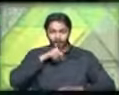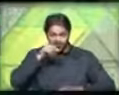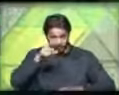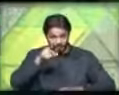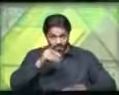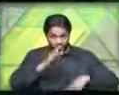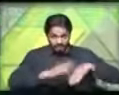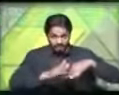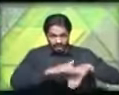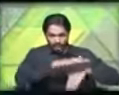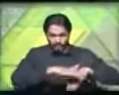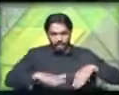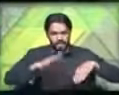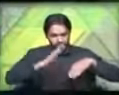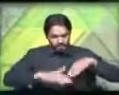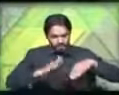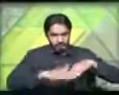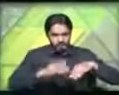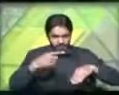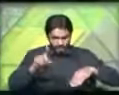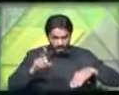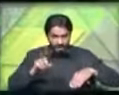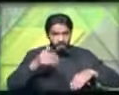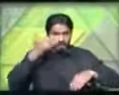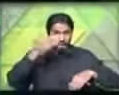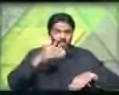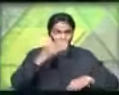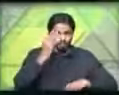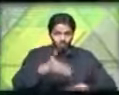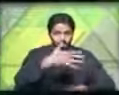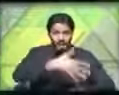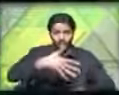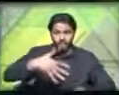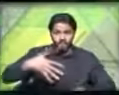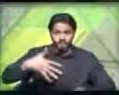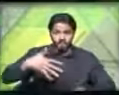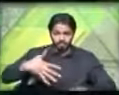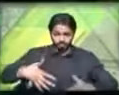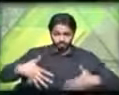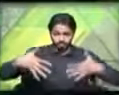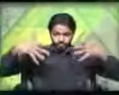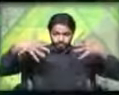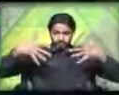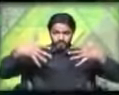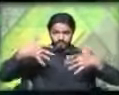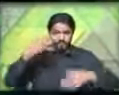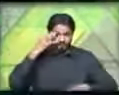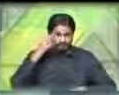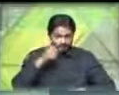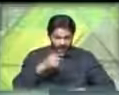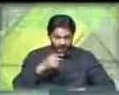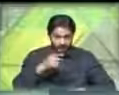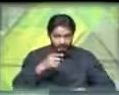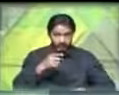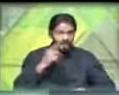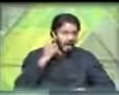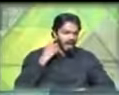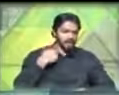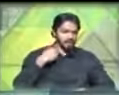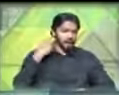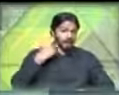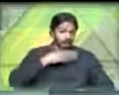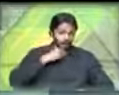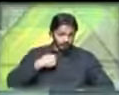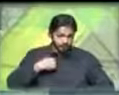الله أنطق ولدك بحق بين في قضية من قضايا البيت أو قضايا الحياة، لا يجوز لك